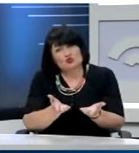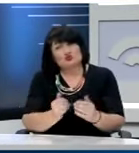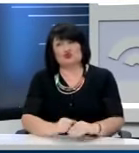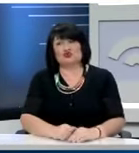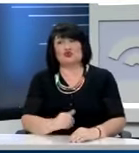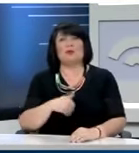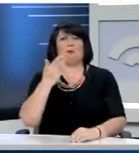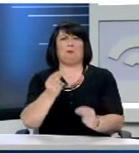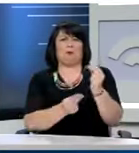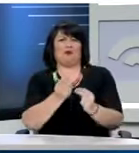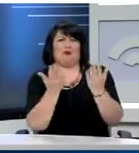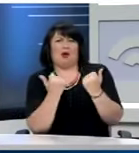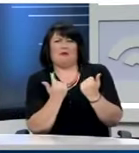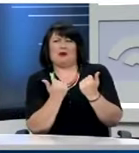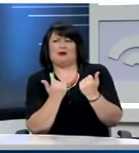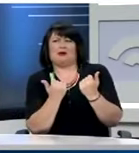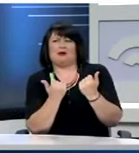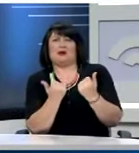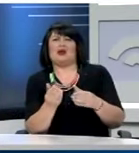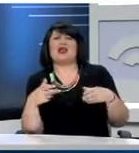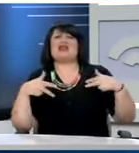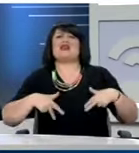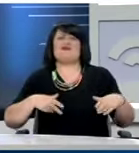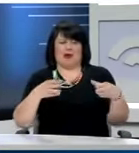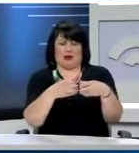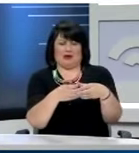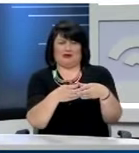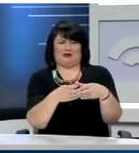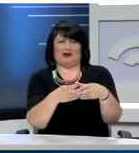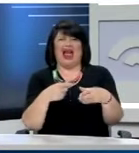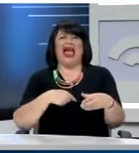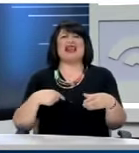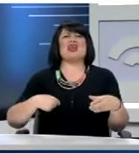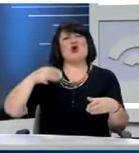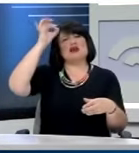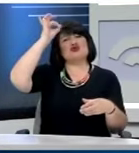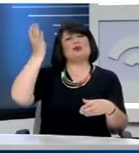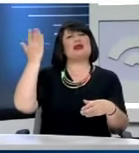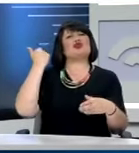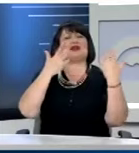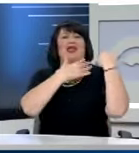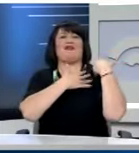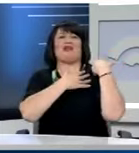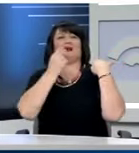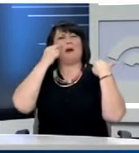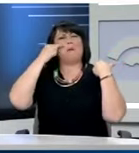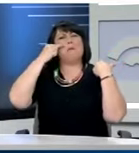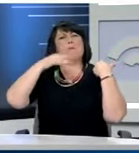κανένα πρόβλημα να πάρετε στην κυβέρνησή σας τον αρχηγό της αστυνομίας που χειρίστηκε την τραγωδία.